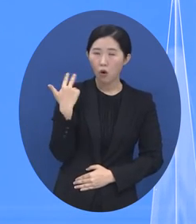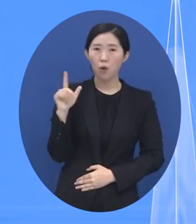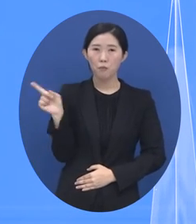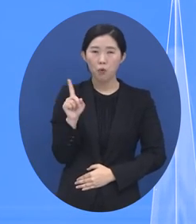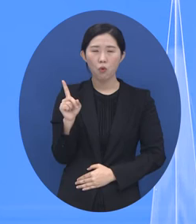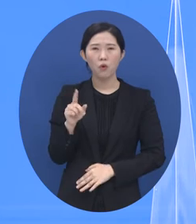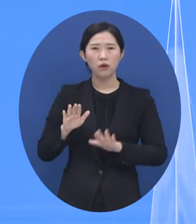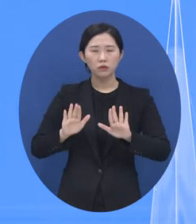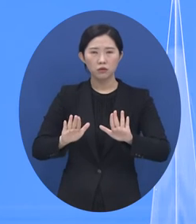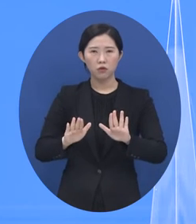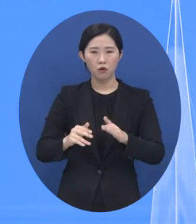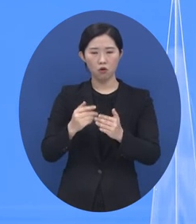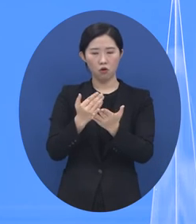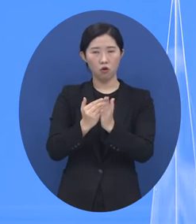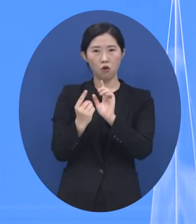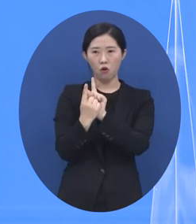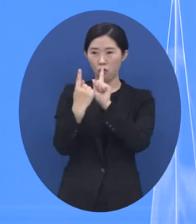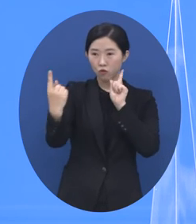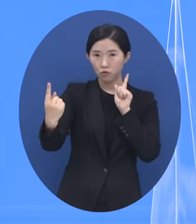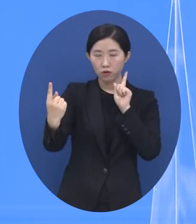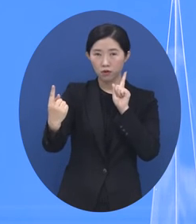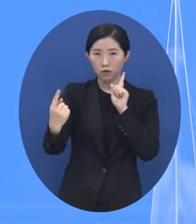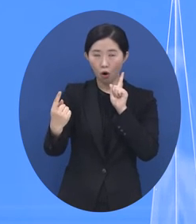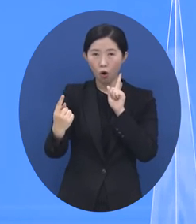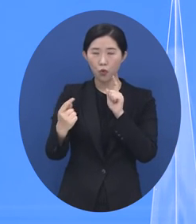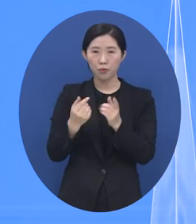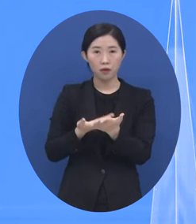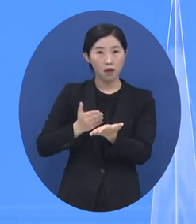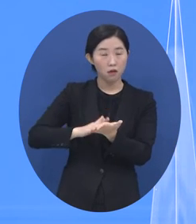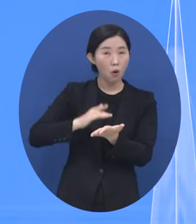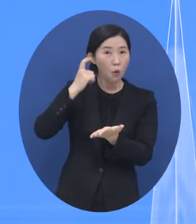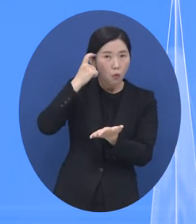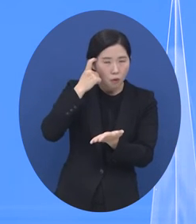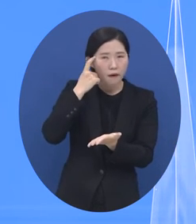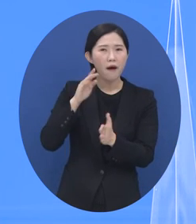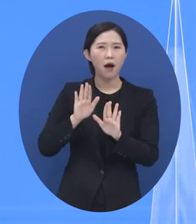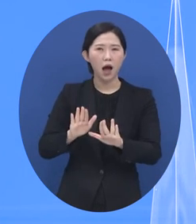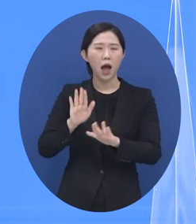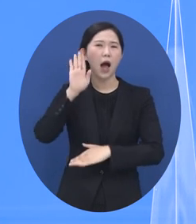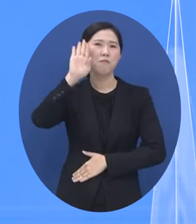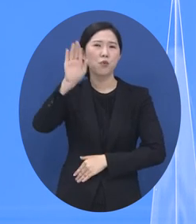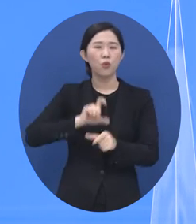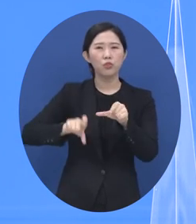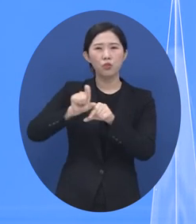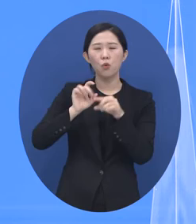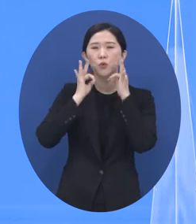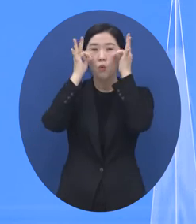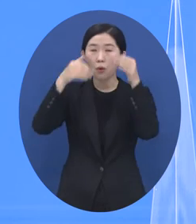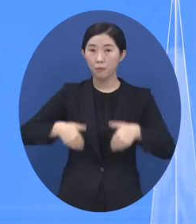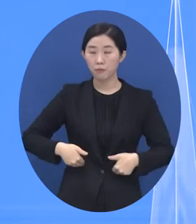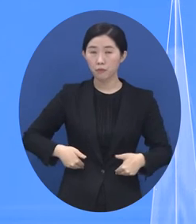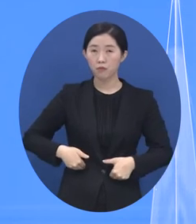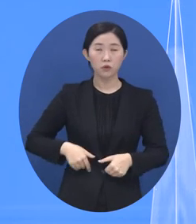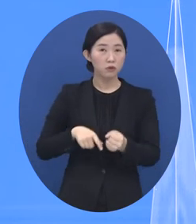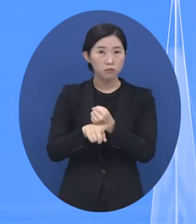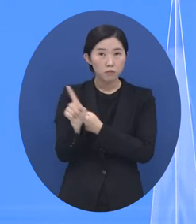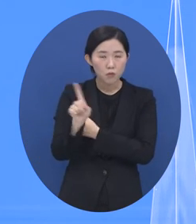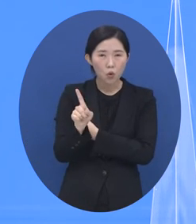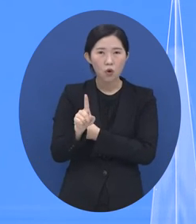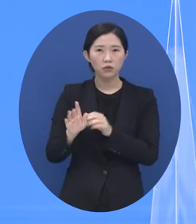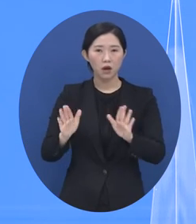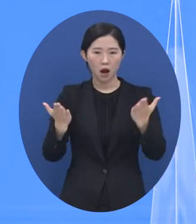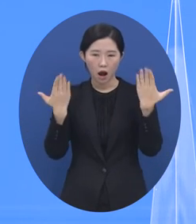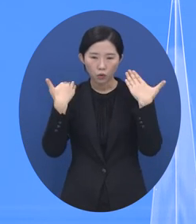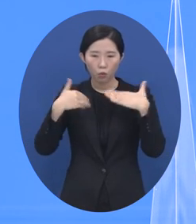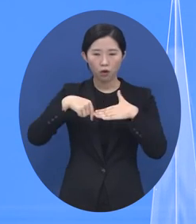아니라 과정입니다. 모임 허용 인원이 확대된다거나 더 많은 학생이 등교하게 되는 것 같은 정책